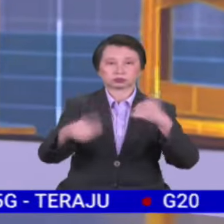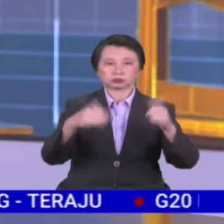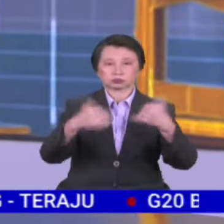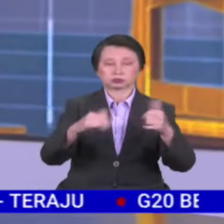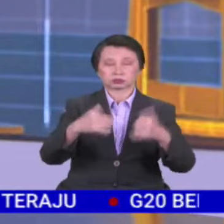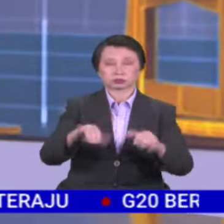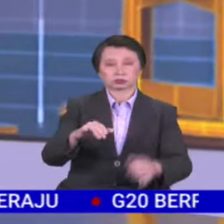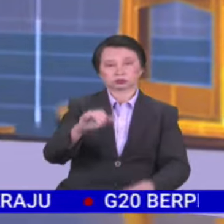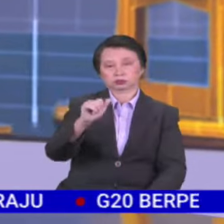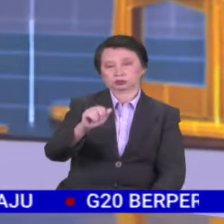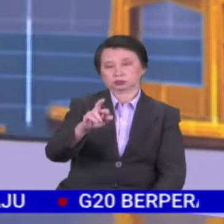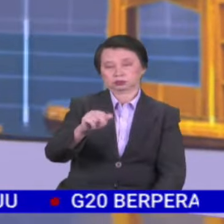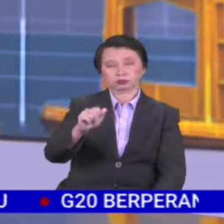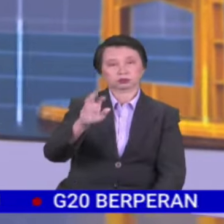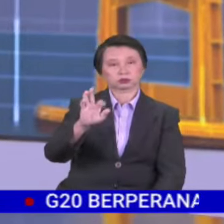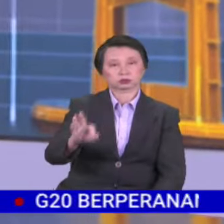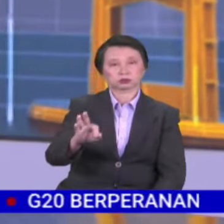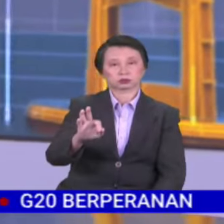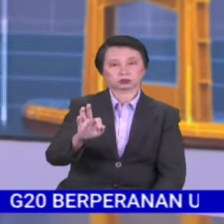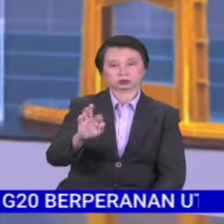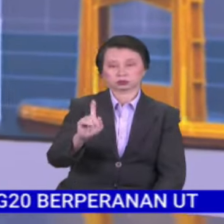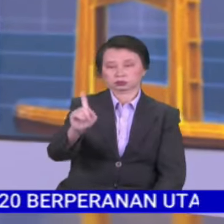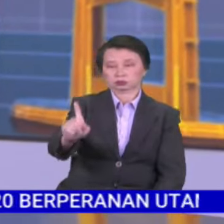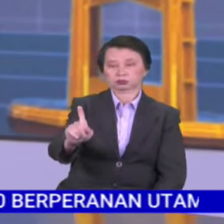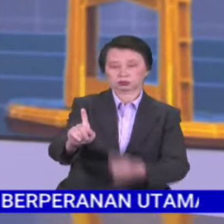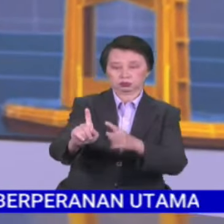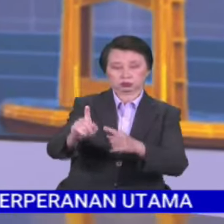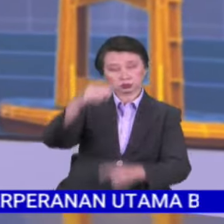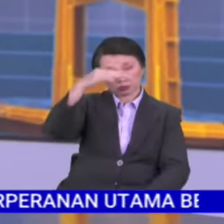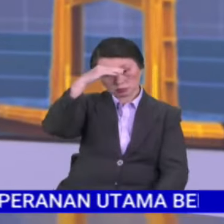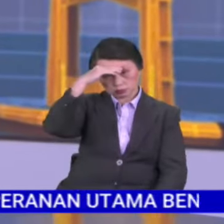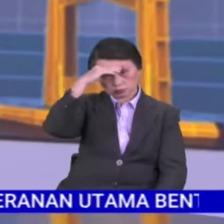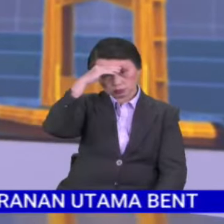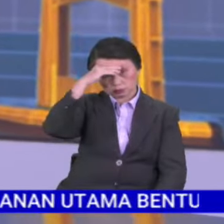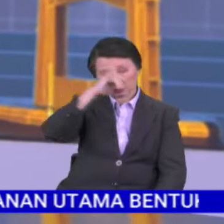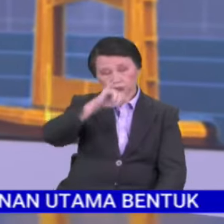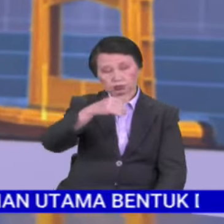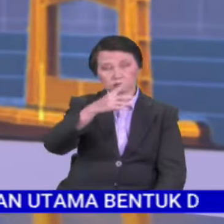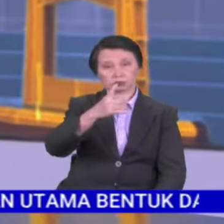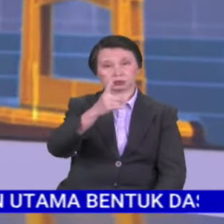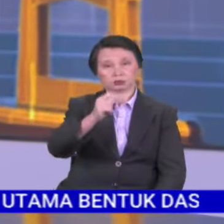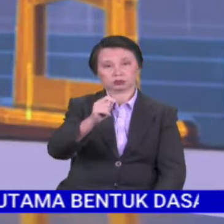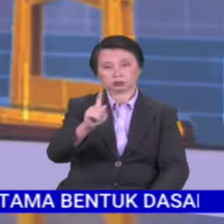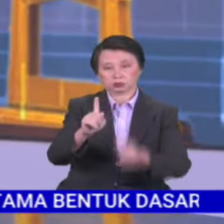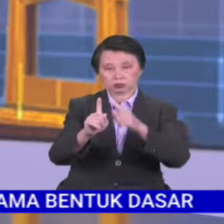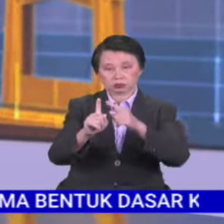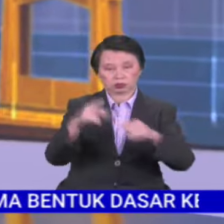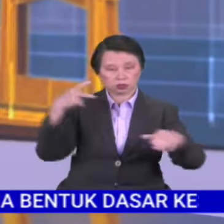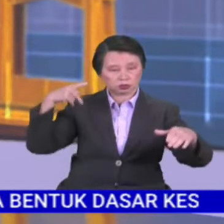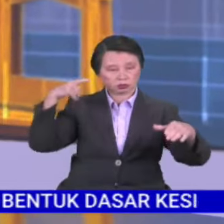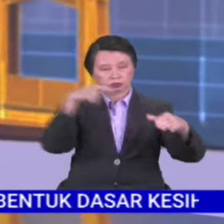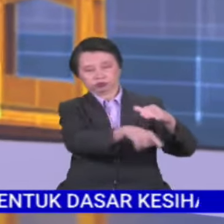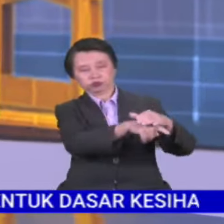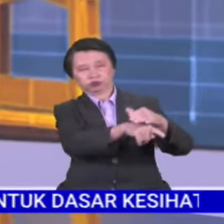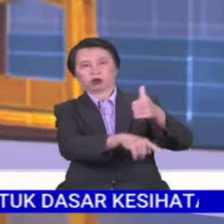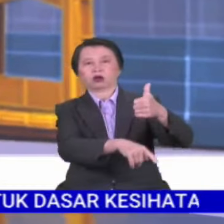sayap sensasi Arif Aiman Muhammad Hanafi muncul wira Johor Darul Takzim JDT apabila meledak gol kemenangan pasukannya menewaskan